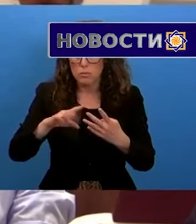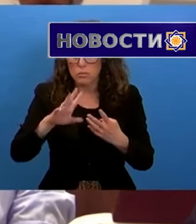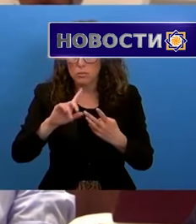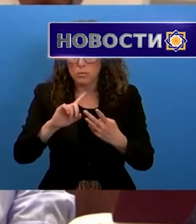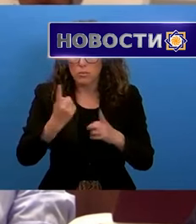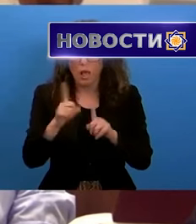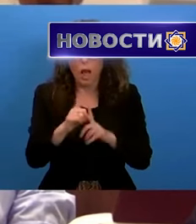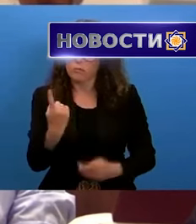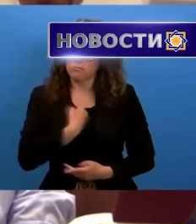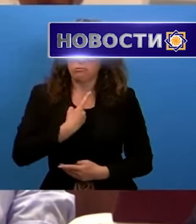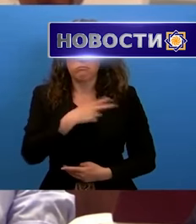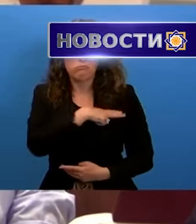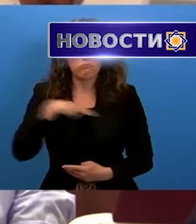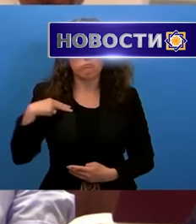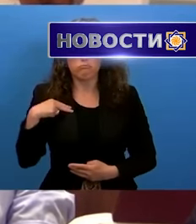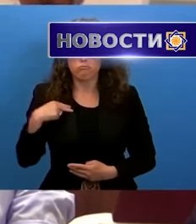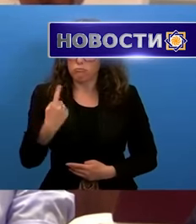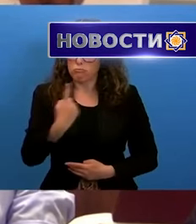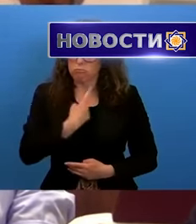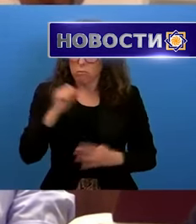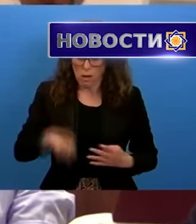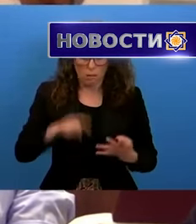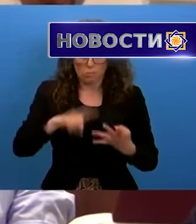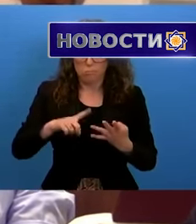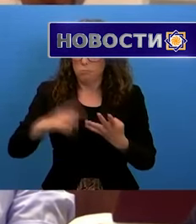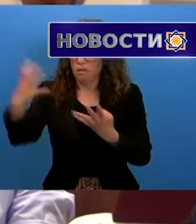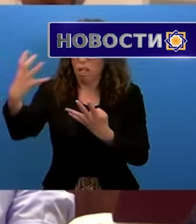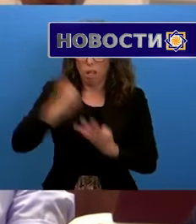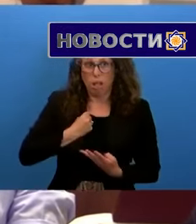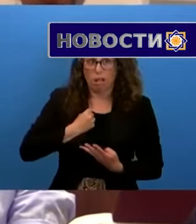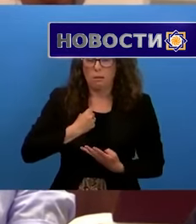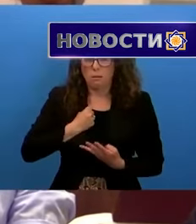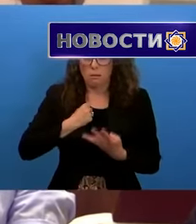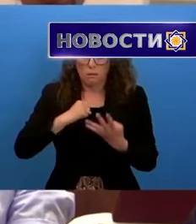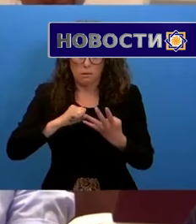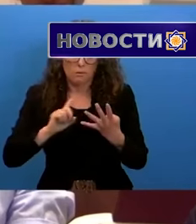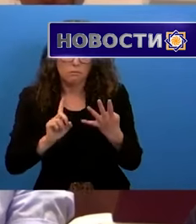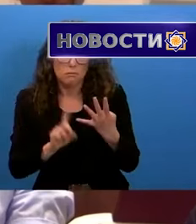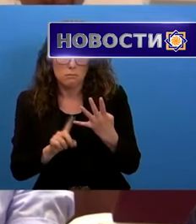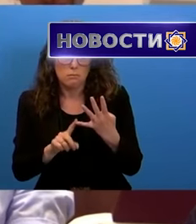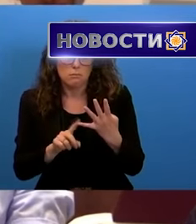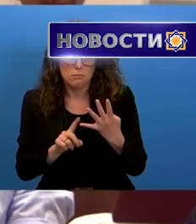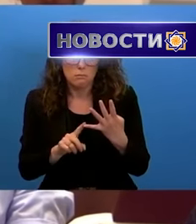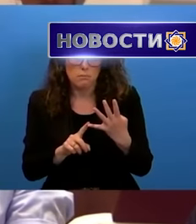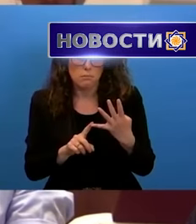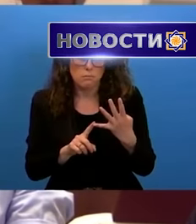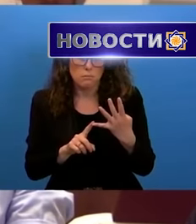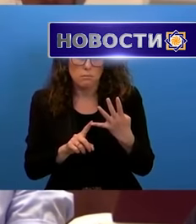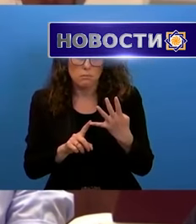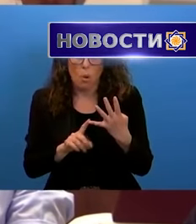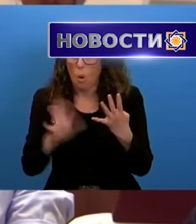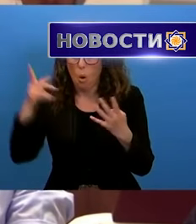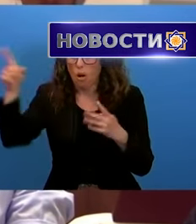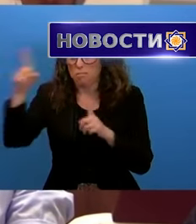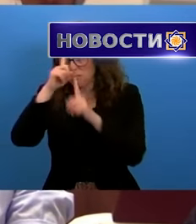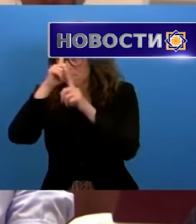участвовать в обсуждениях, резолюциях, решениях, поскольку обсуждаемые проблемы непосредственно касаются их, и в свете их